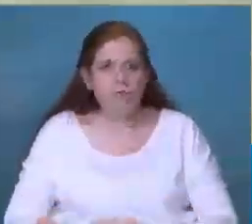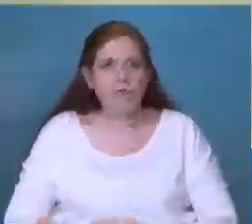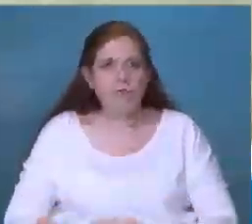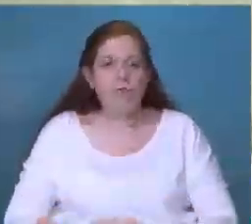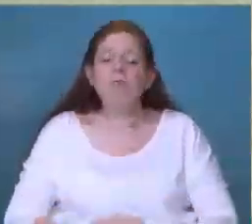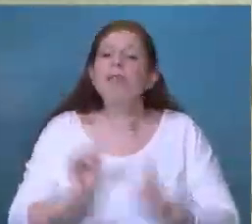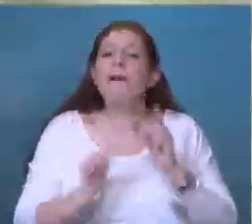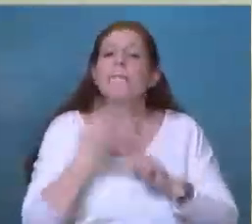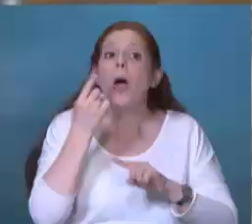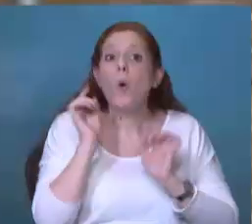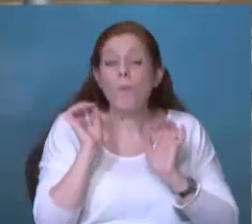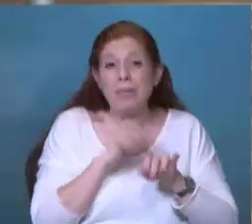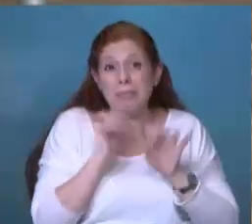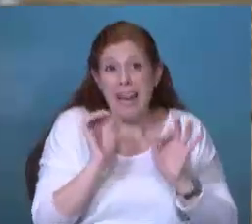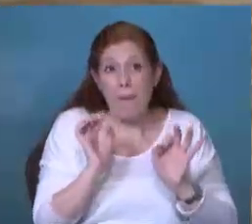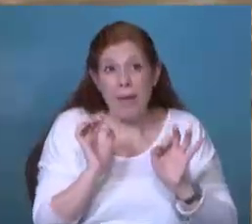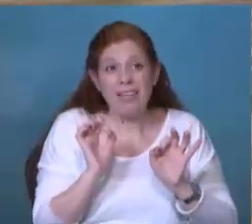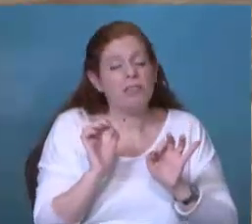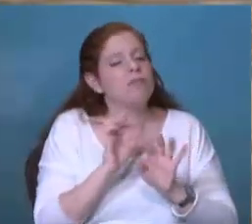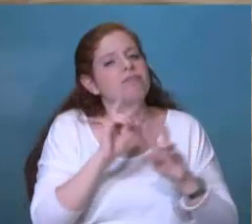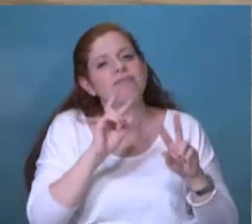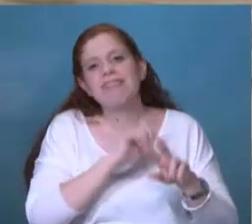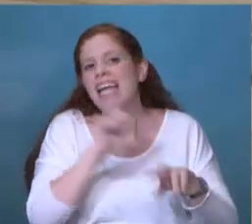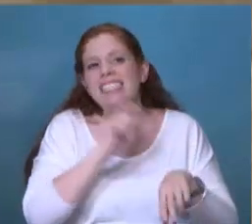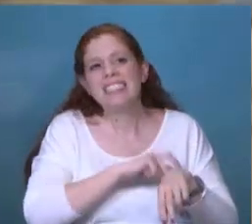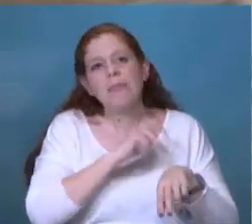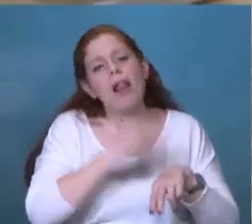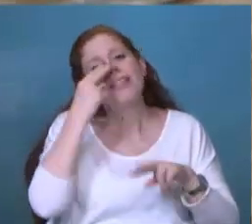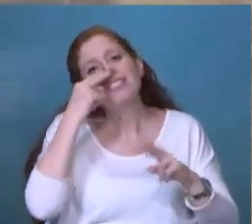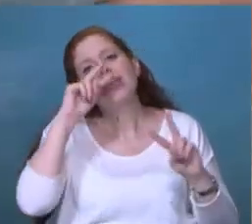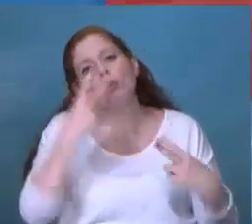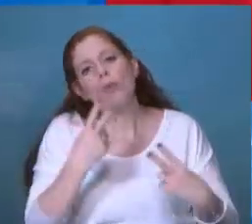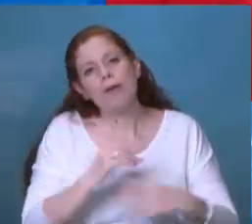באירוע אמת לא יהיה מקום לניסיונות חוזרים.